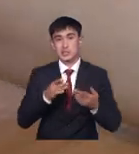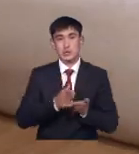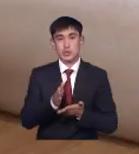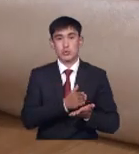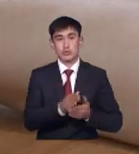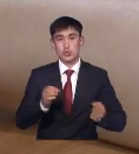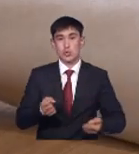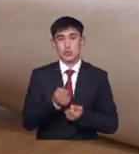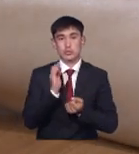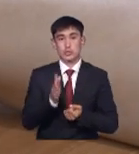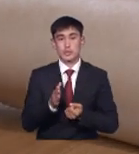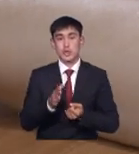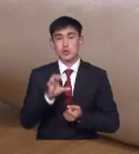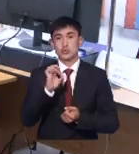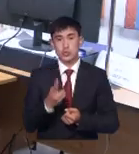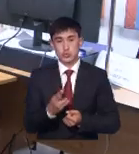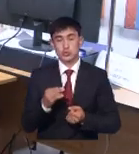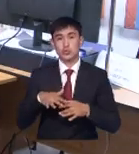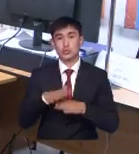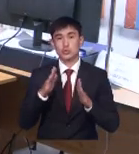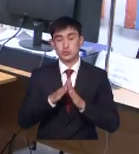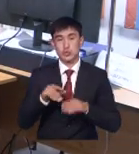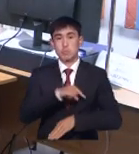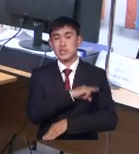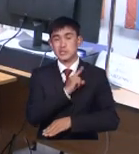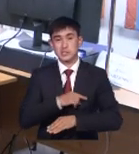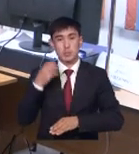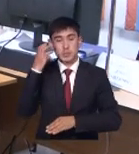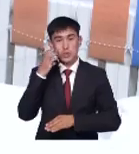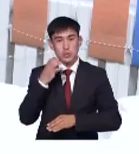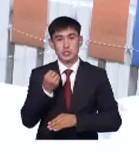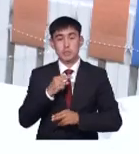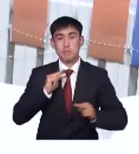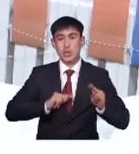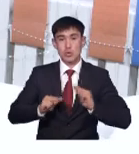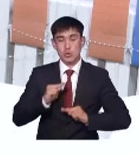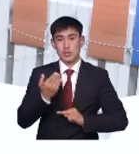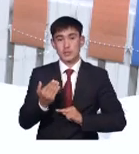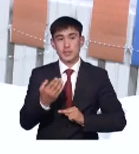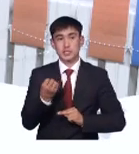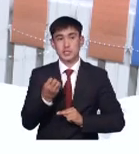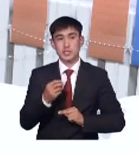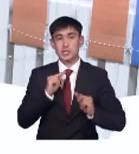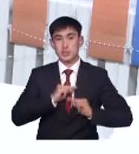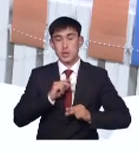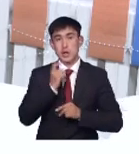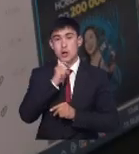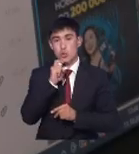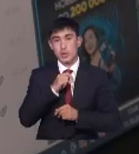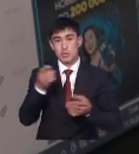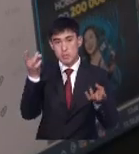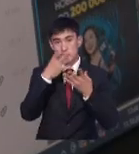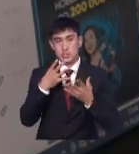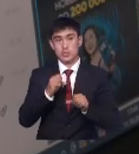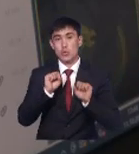бойынша қолдау көрсетеді. Олар әлеуметтік, тұрмыстық, медициналық, психологиялық және педагогикалық. Сонымен қатар еңбек, экономикалық, мәдени